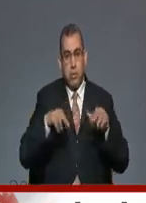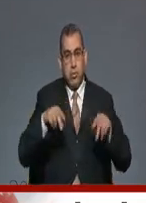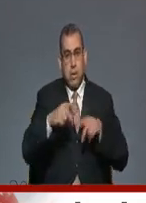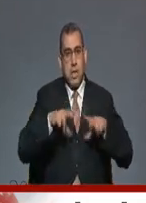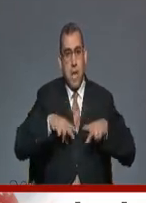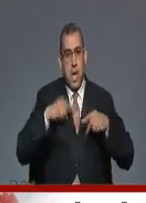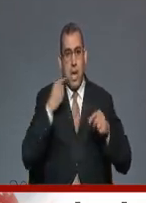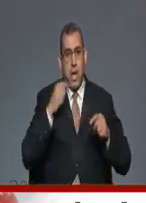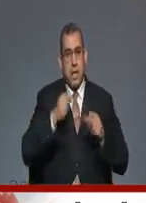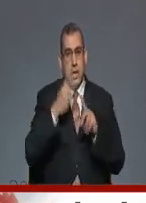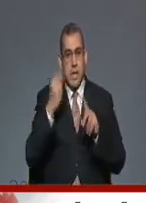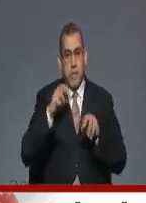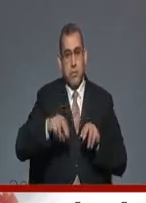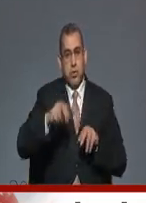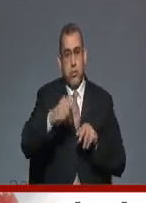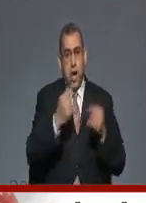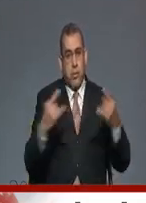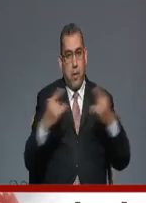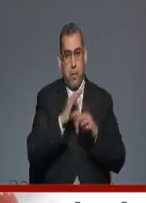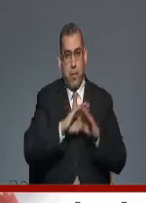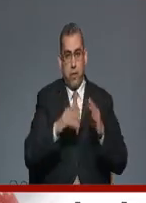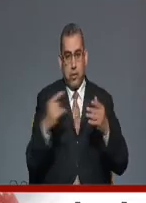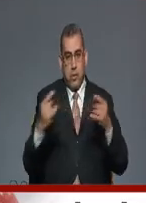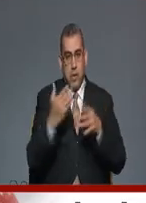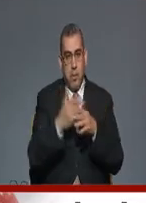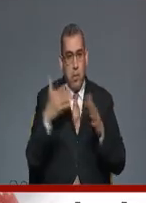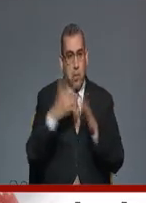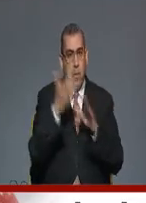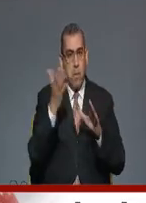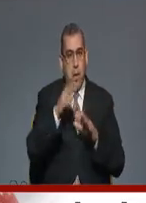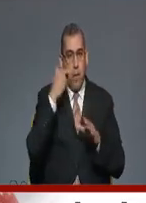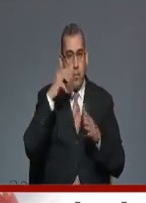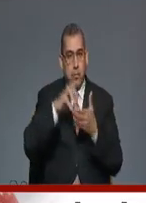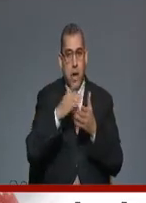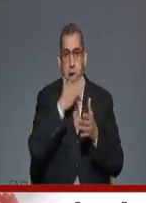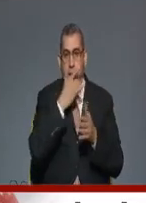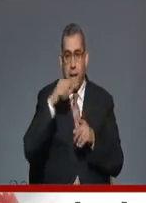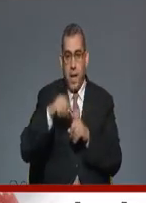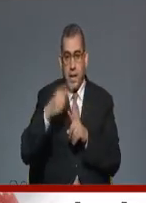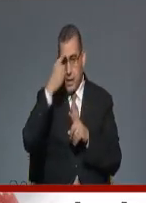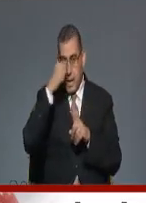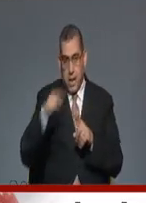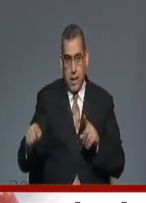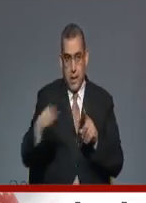للمشاة. يتكون المشروع من نفق يبدأ من شارع السادات،